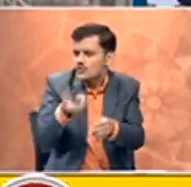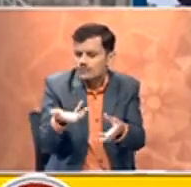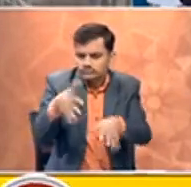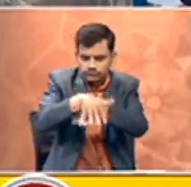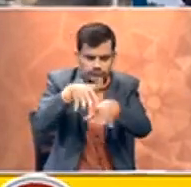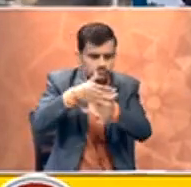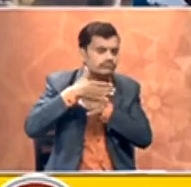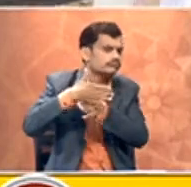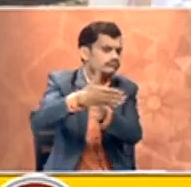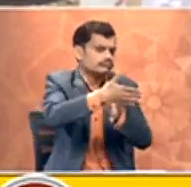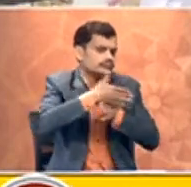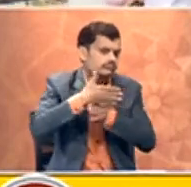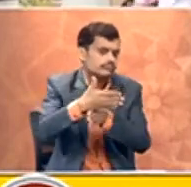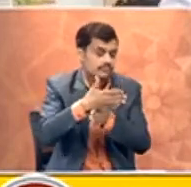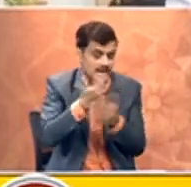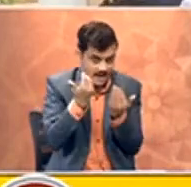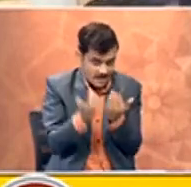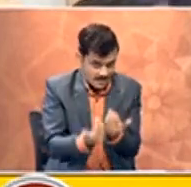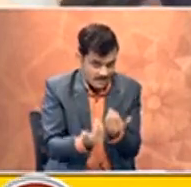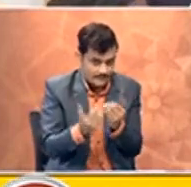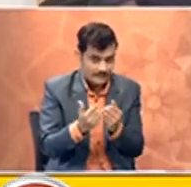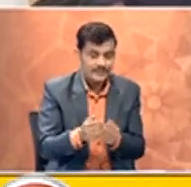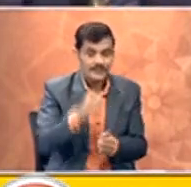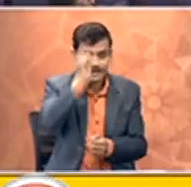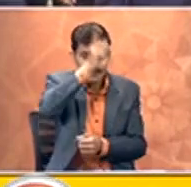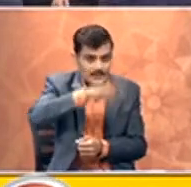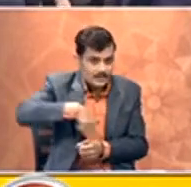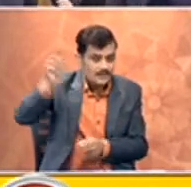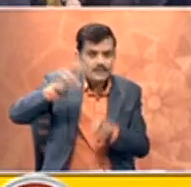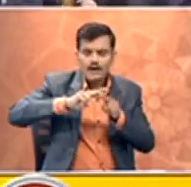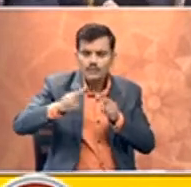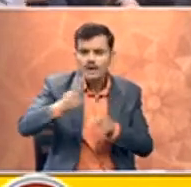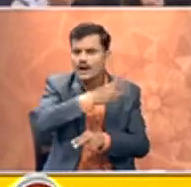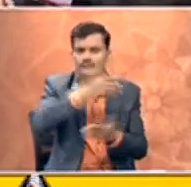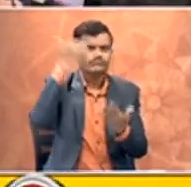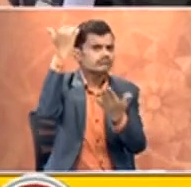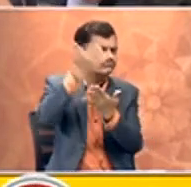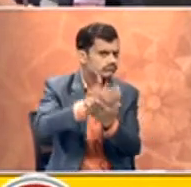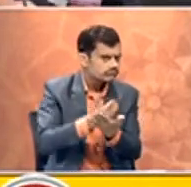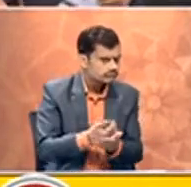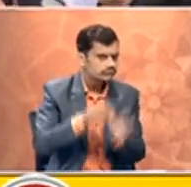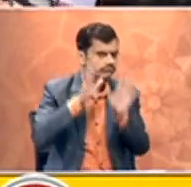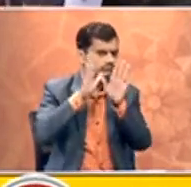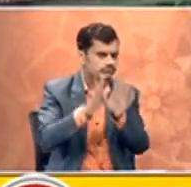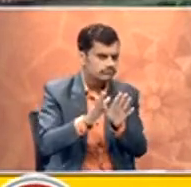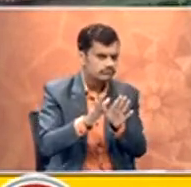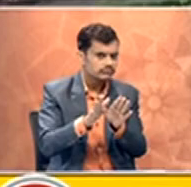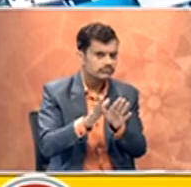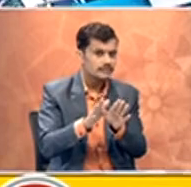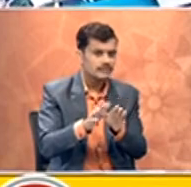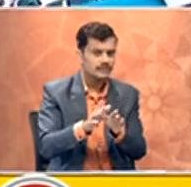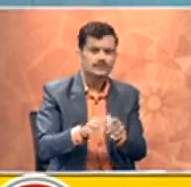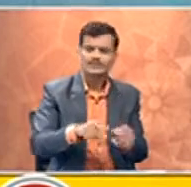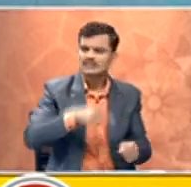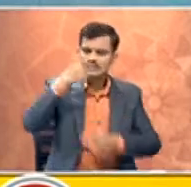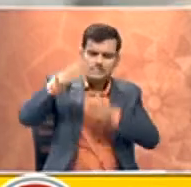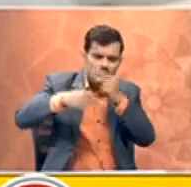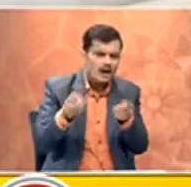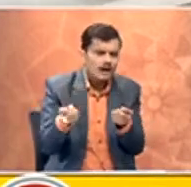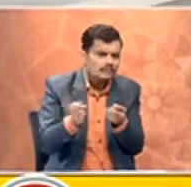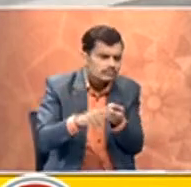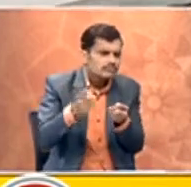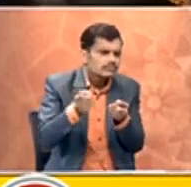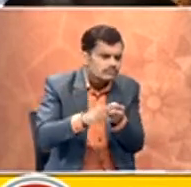निभाई। इसे लेकर देश भर में जो आयोजन हो रहे हैं, उनसे किसी न किसी रूप